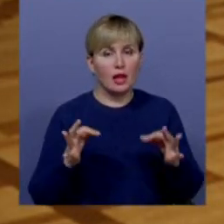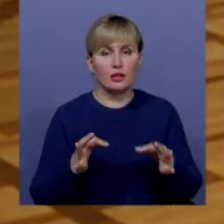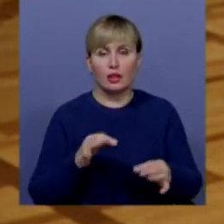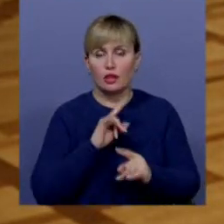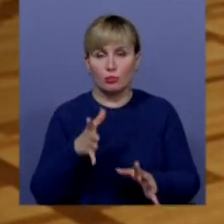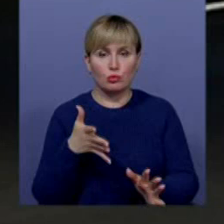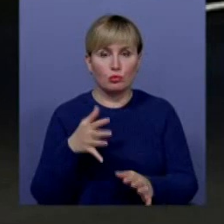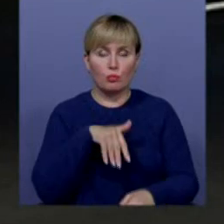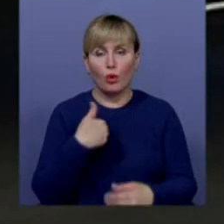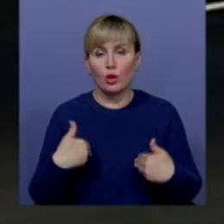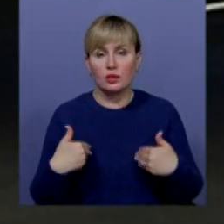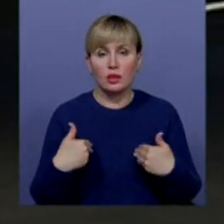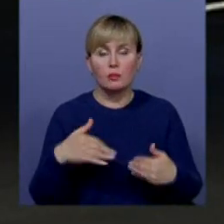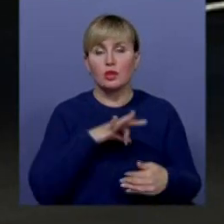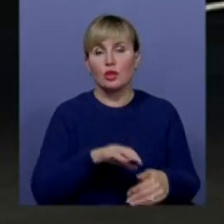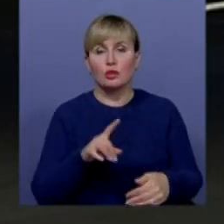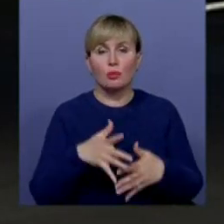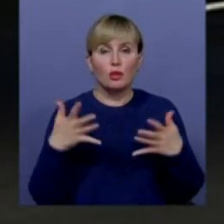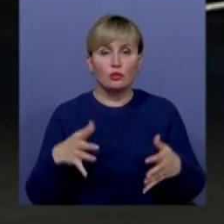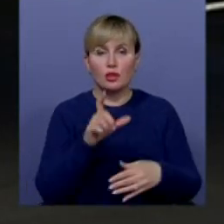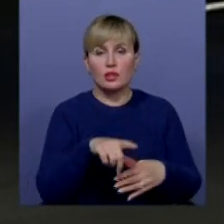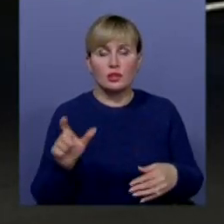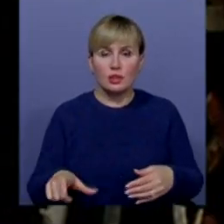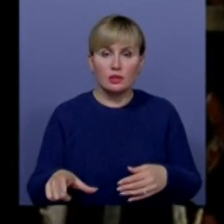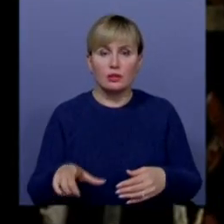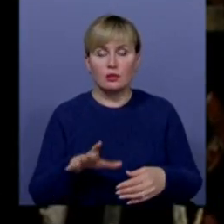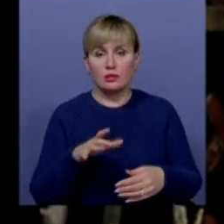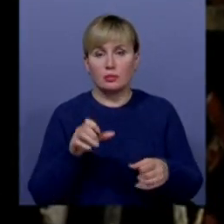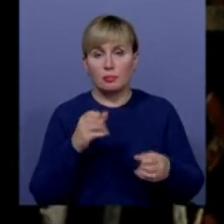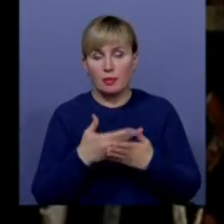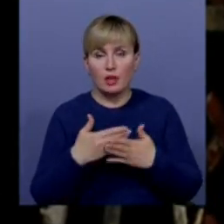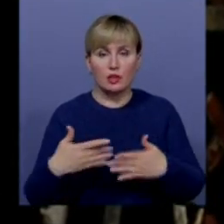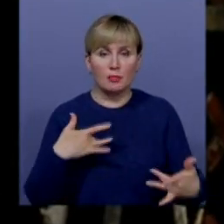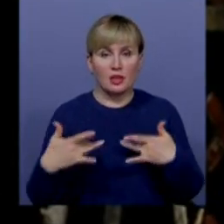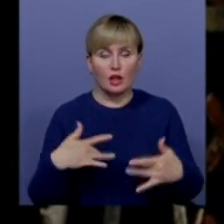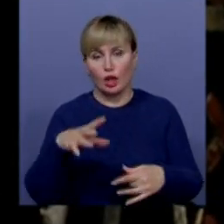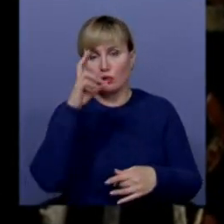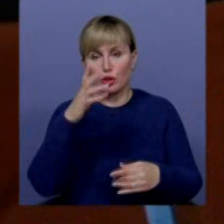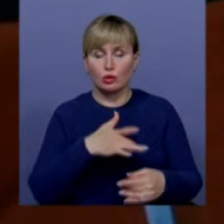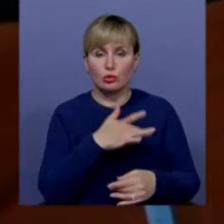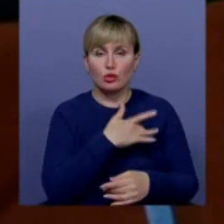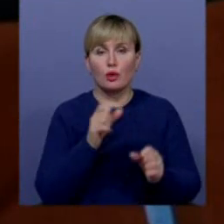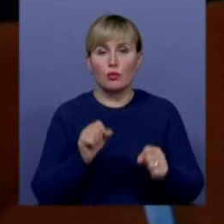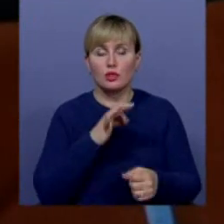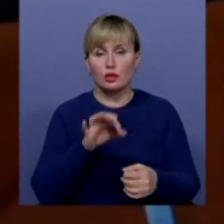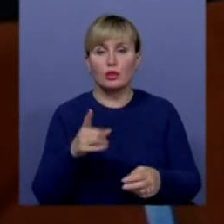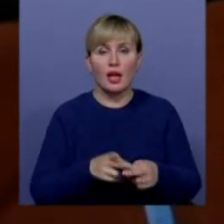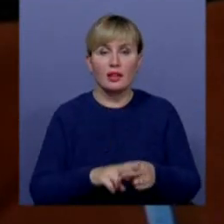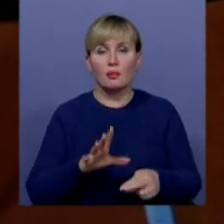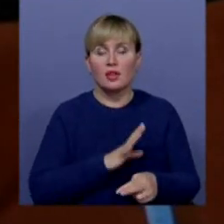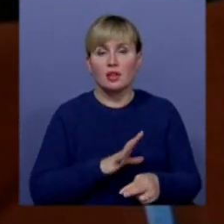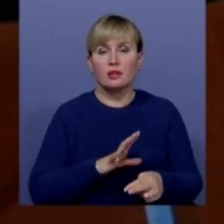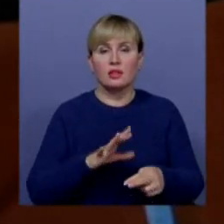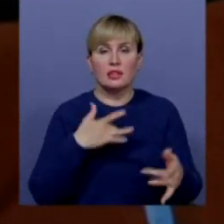пойдут впрок. Примечательно, что большинство зрителей, пришедших на премьеру спектакля, государственные служащие. Можно сказать, что это стало своего